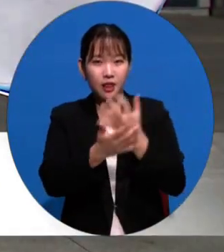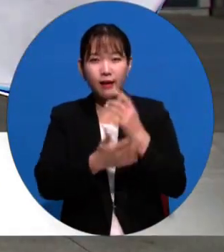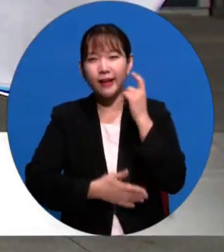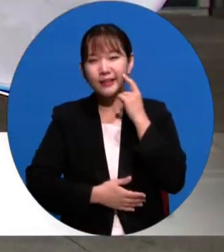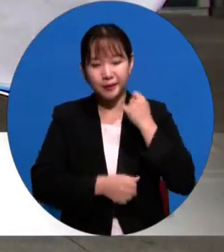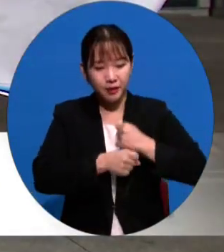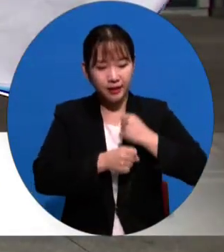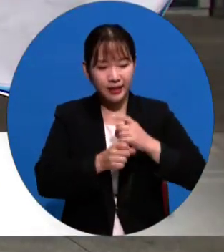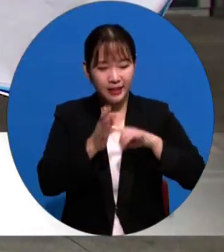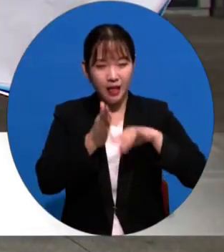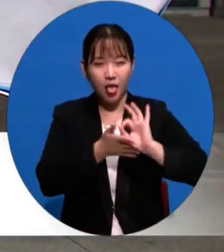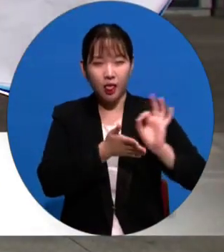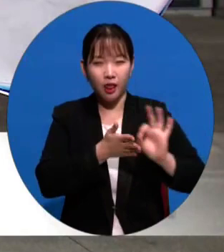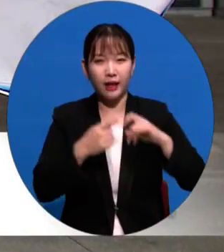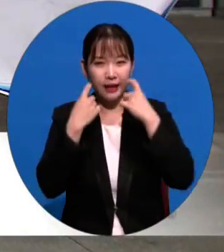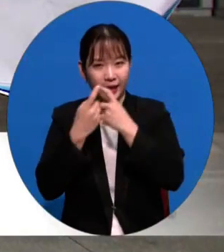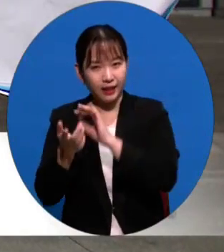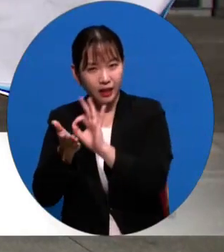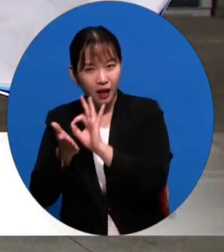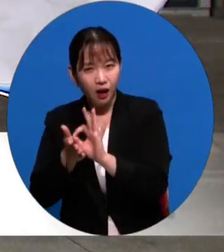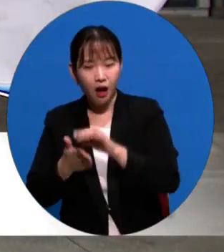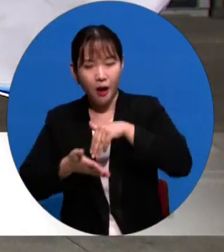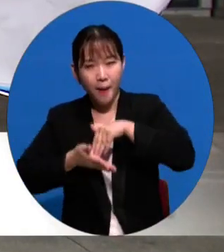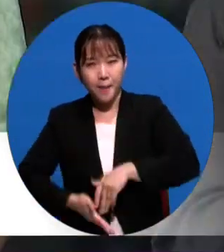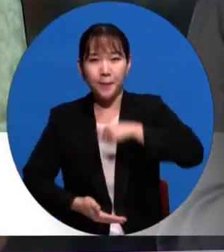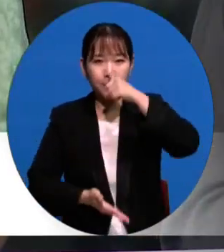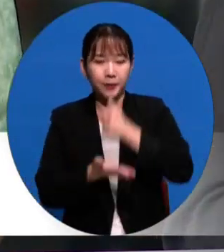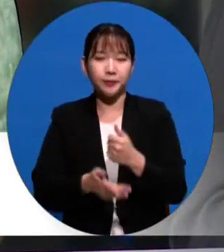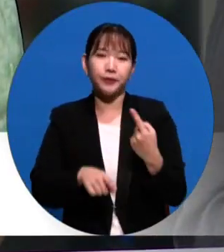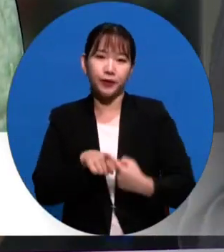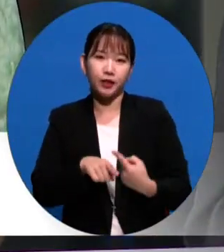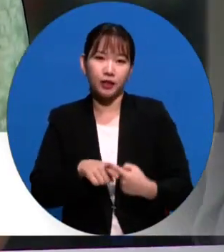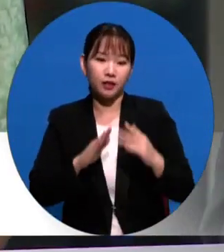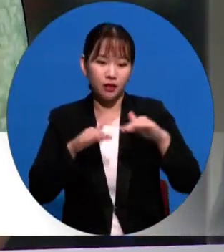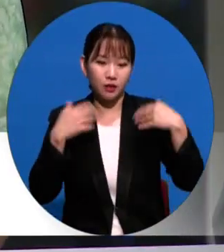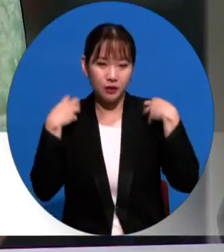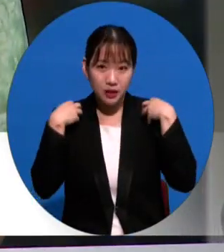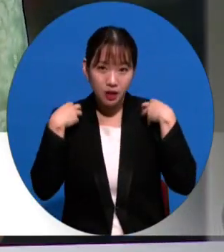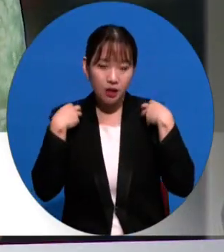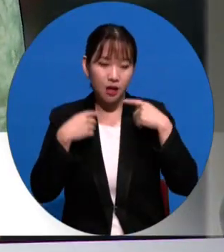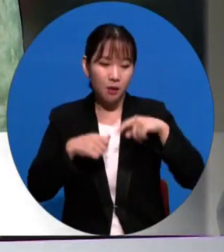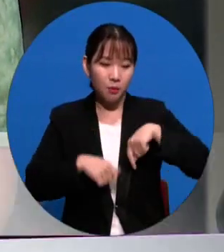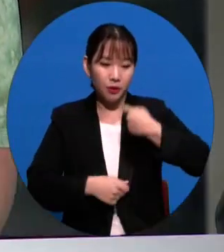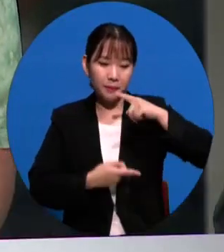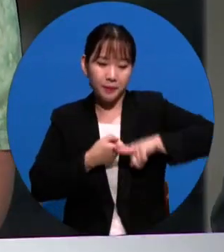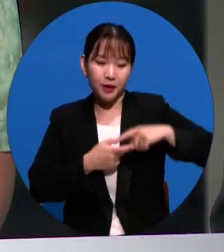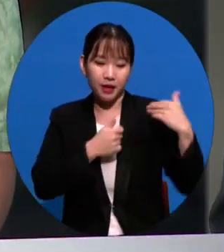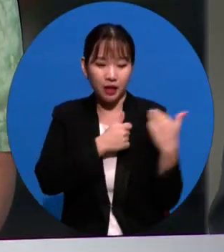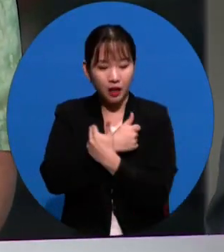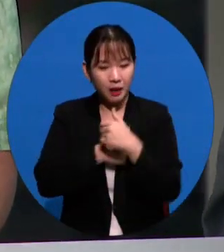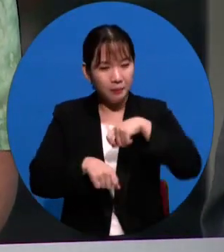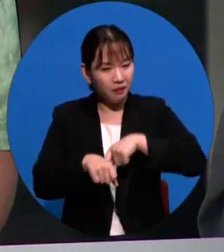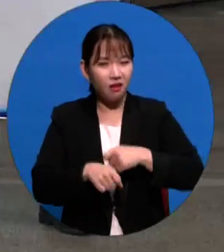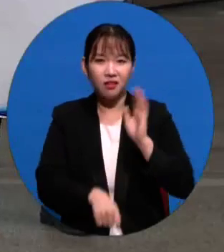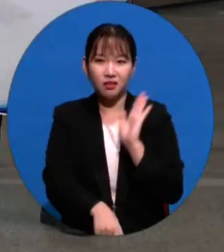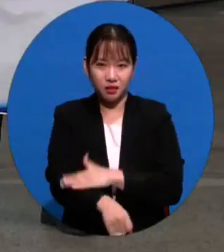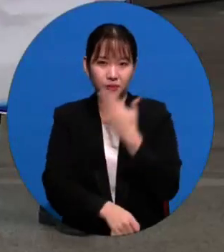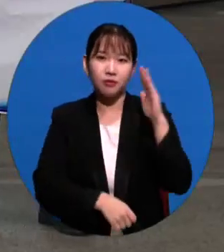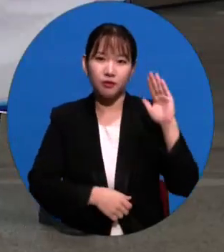작성해 세금을 낭비에 유용하는 것은 중대한 범죄라며 전남도청의 제19 감싸기식 징계는